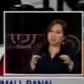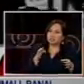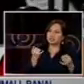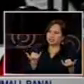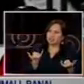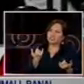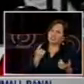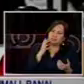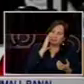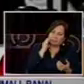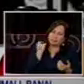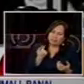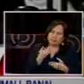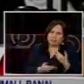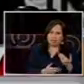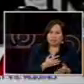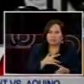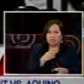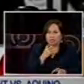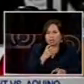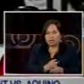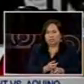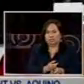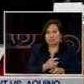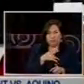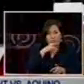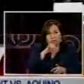pagdaanan ng prosesong ito. Di ba? Kayo ho, hindi ho ba kayo nabibigatan?